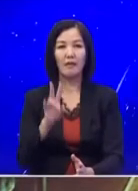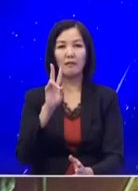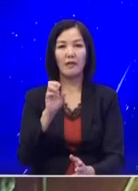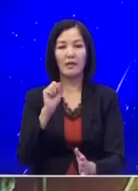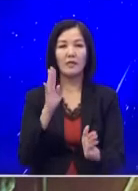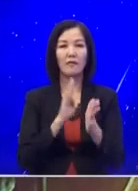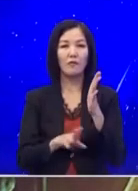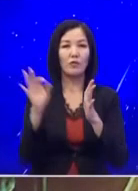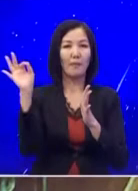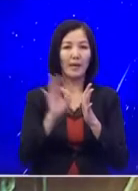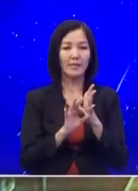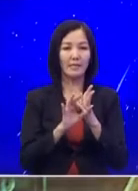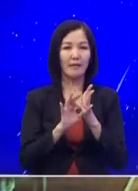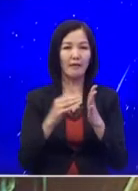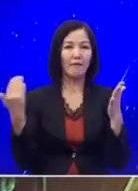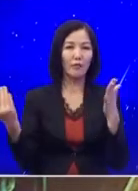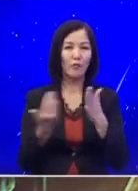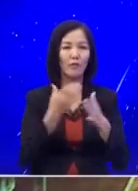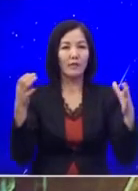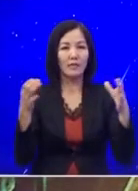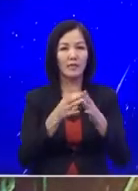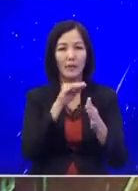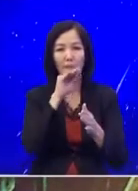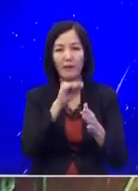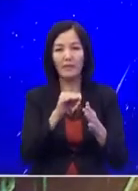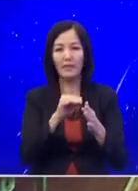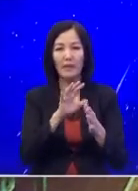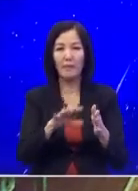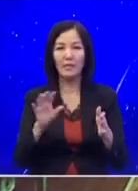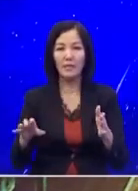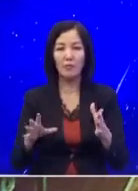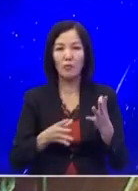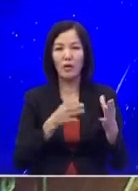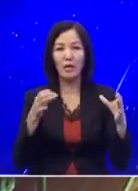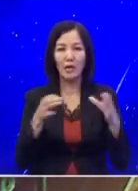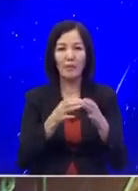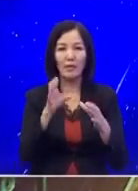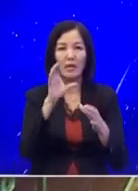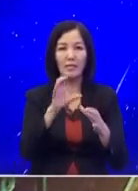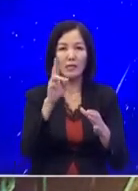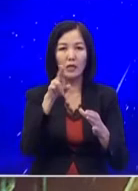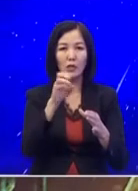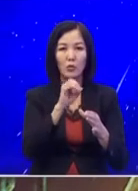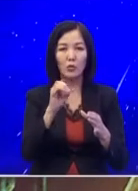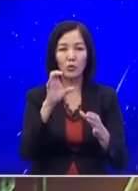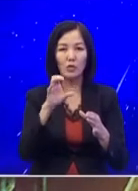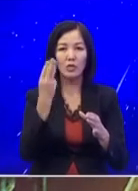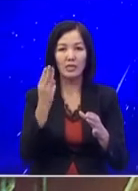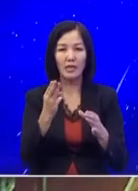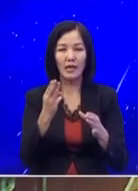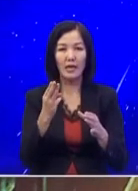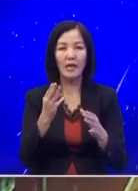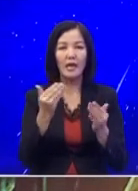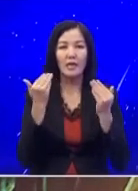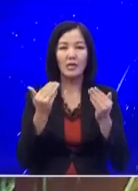На 90% обновился состав профессиональной баскетбольной команды из США. Приоритет отдали молодому поколению.